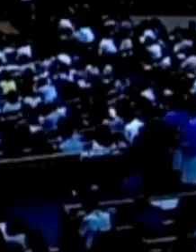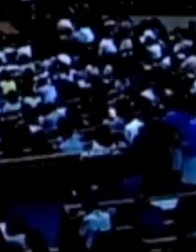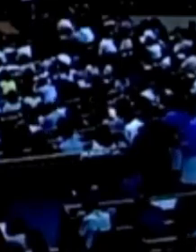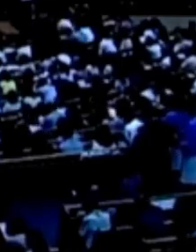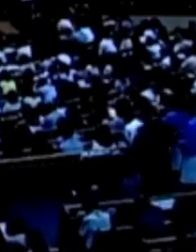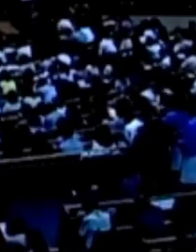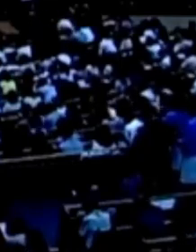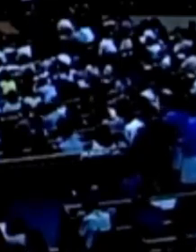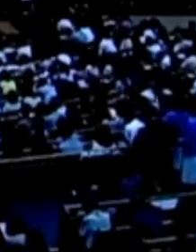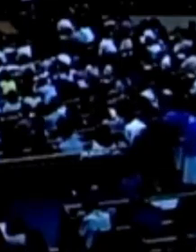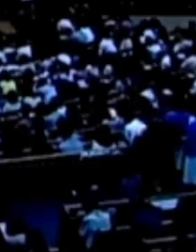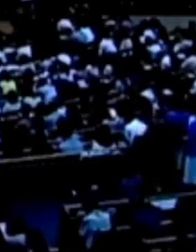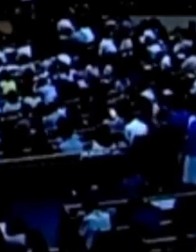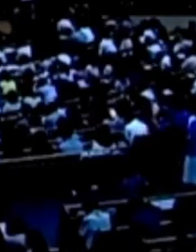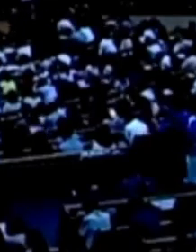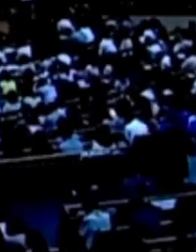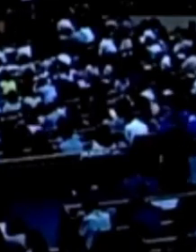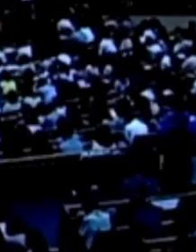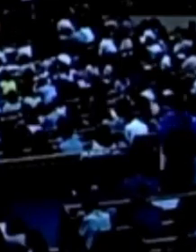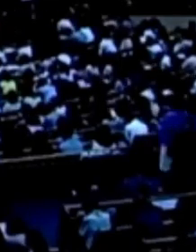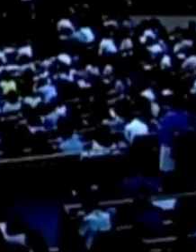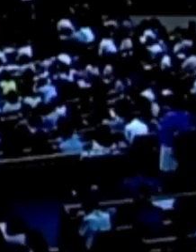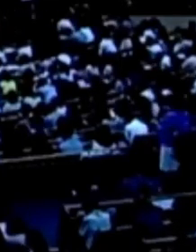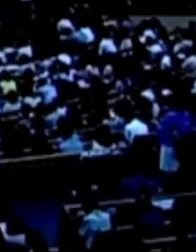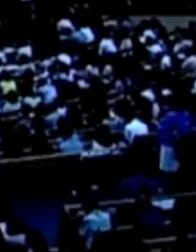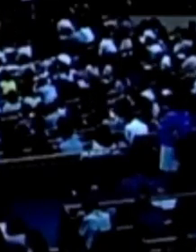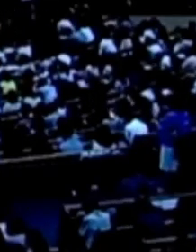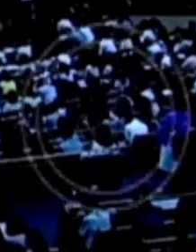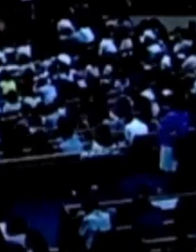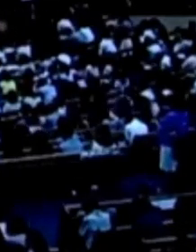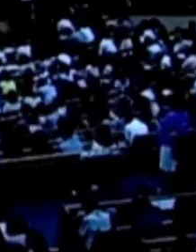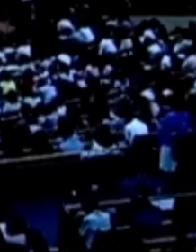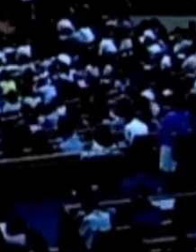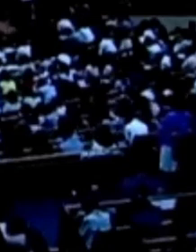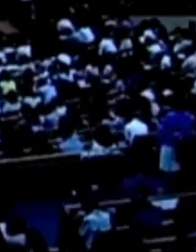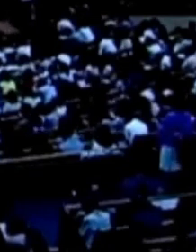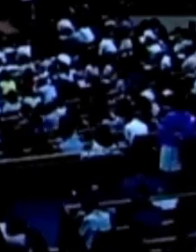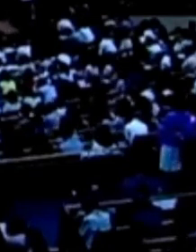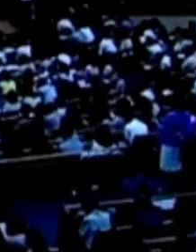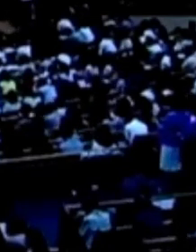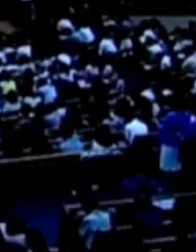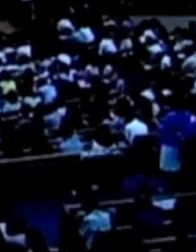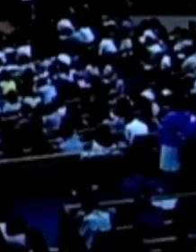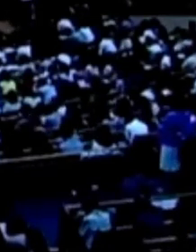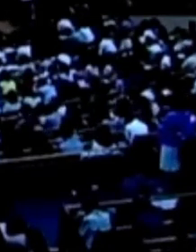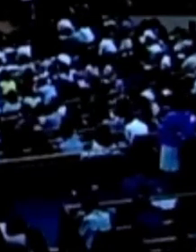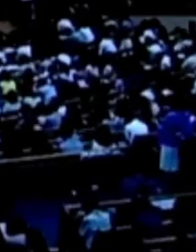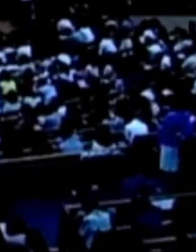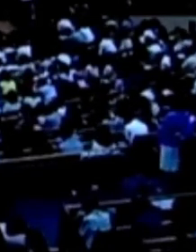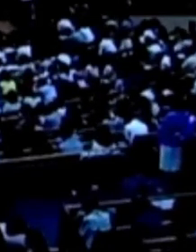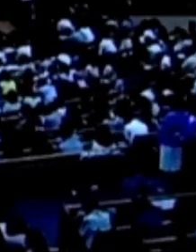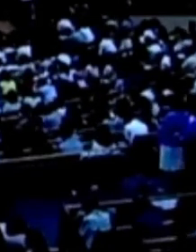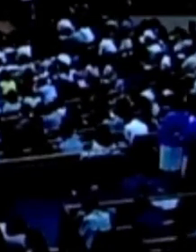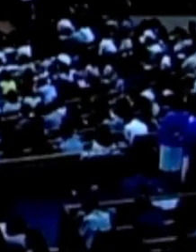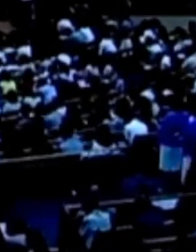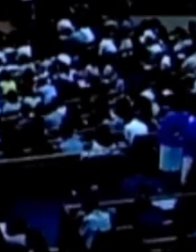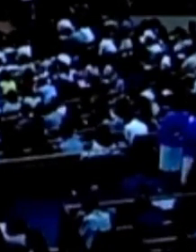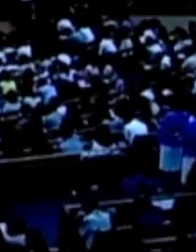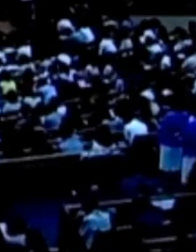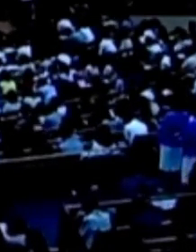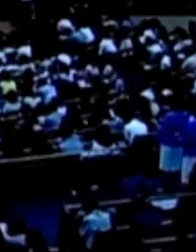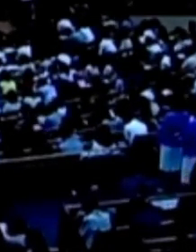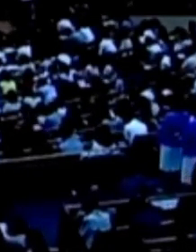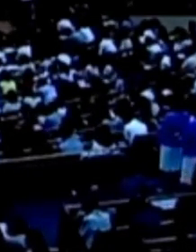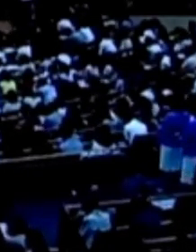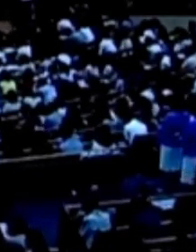하시고 눈이 열리게 해 주셔서 예수 그리스도 안에서 남편과 아내를 서로 바라볼 수 있게 주옵소서 낭패를